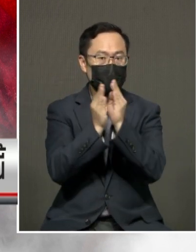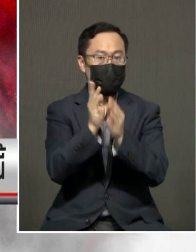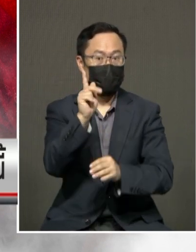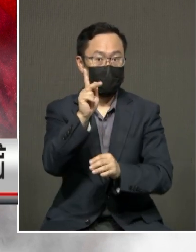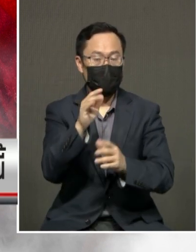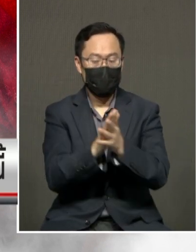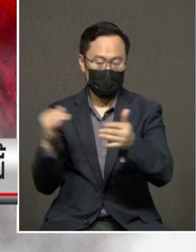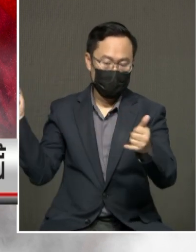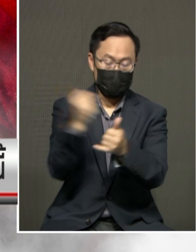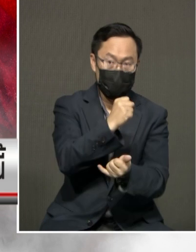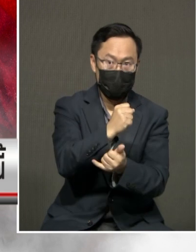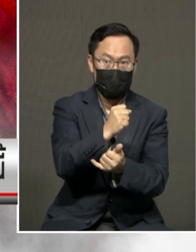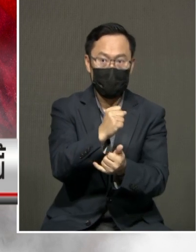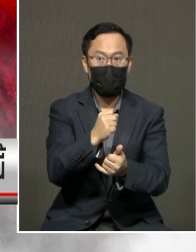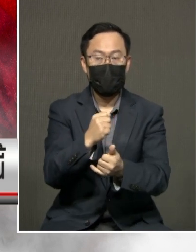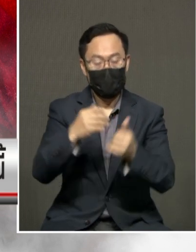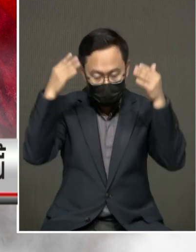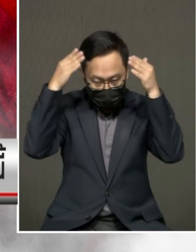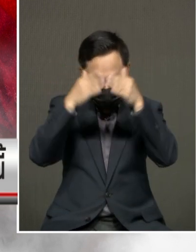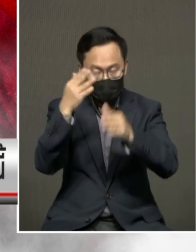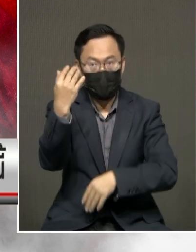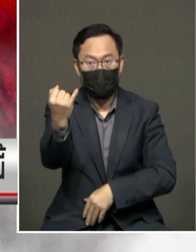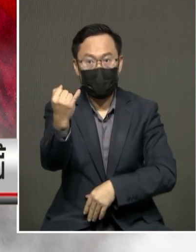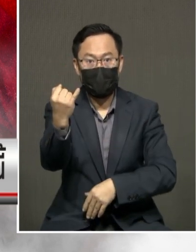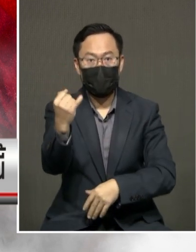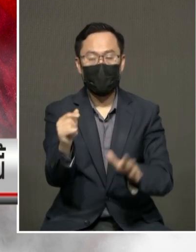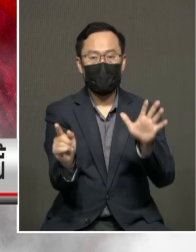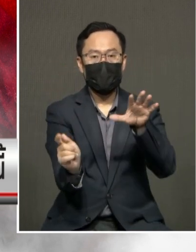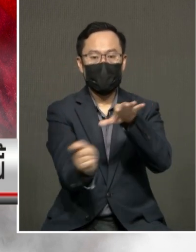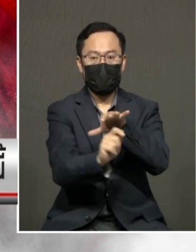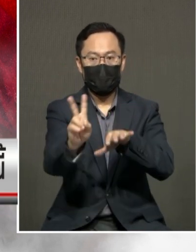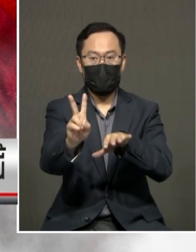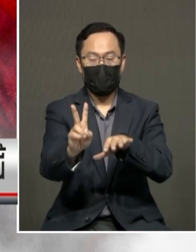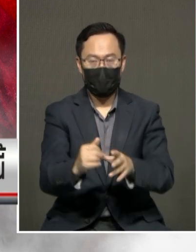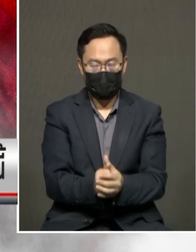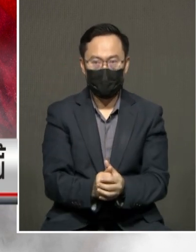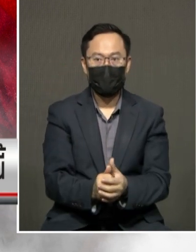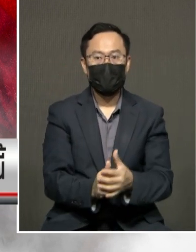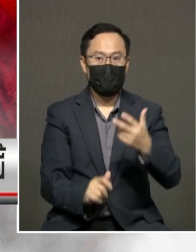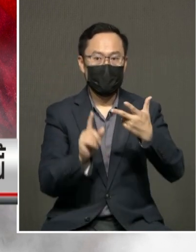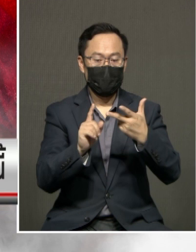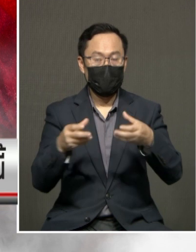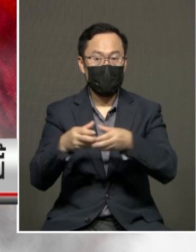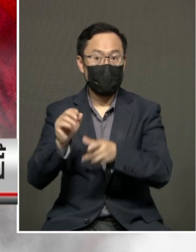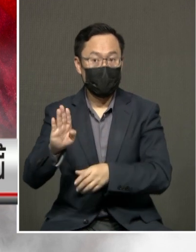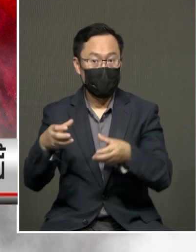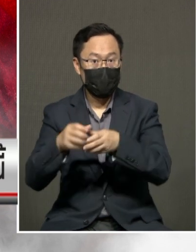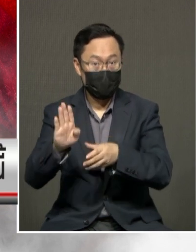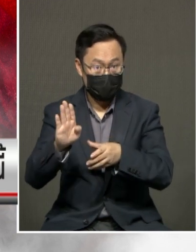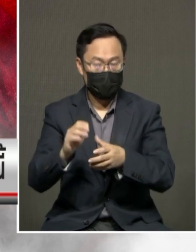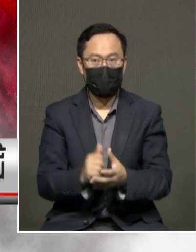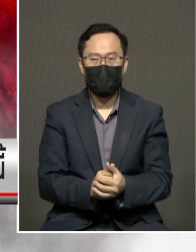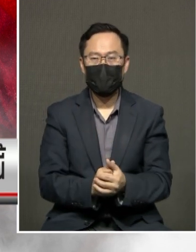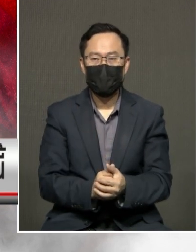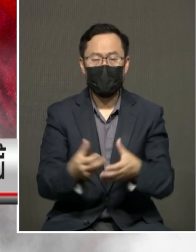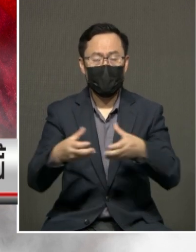แข่งนะคะเป็นนักช็อคจากอินโดนีเซียในยกที่2ค่ะส่วนในกลุ่ม B นะคะเอ็กซ์ต้ารองสมัครอบจ.อุดรรั